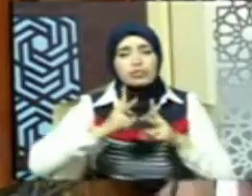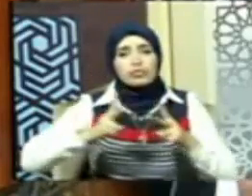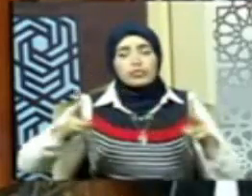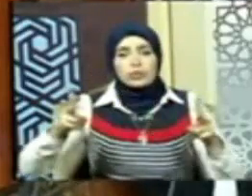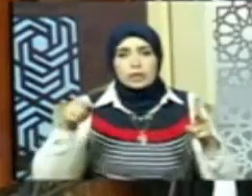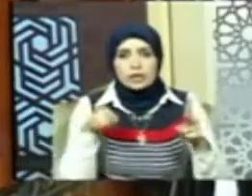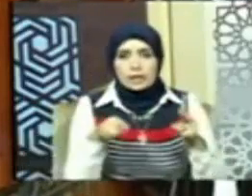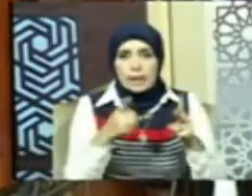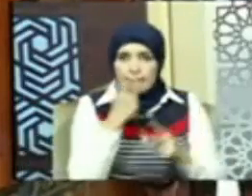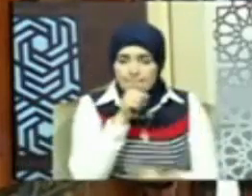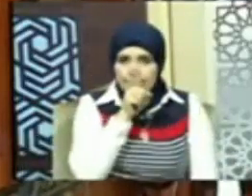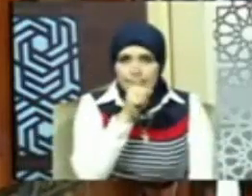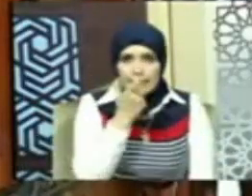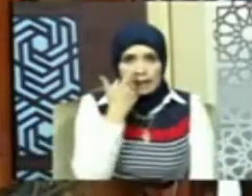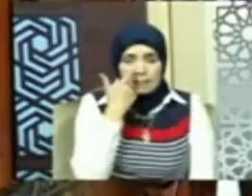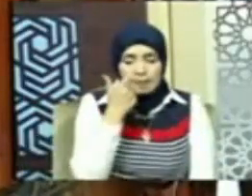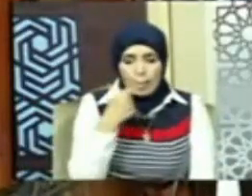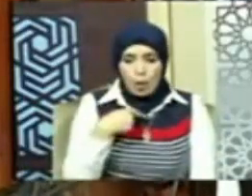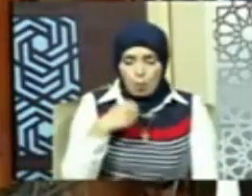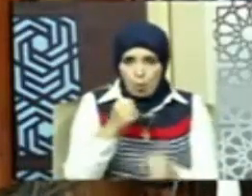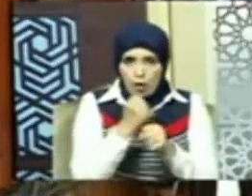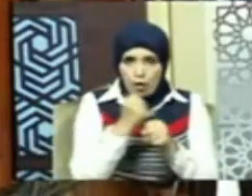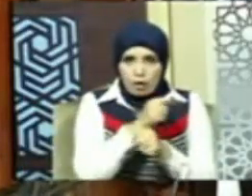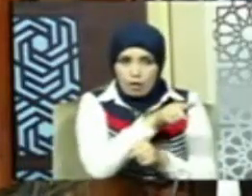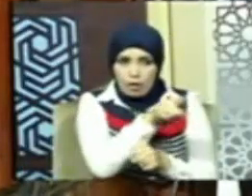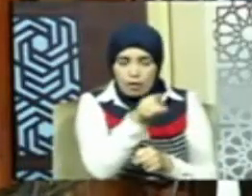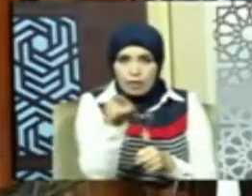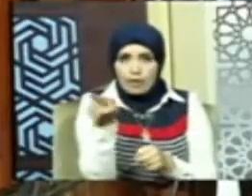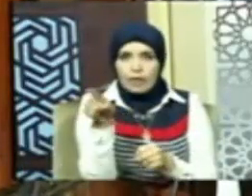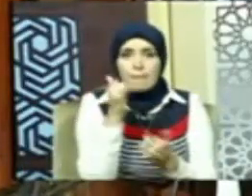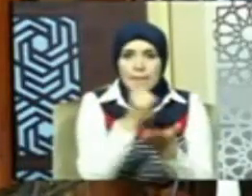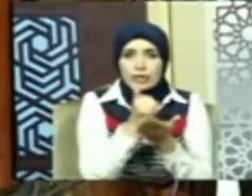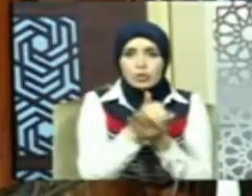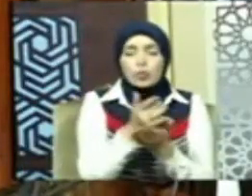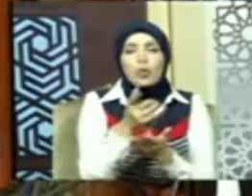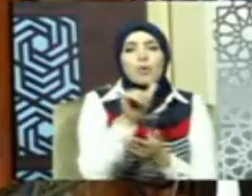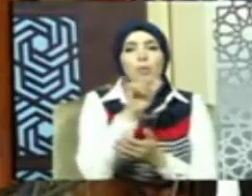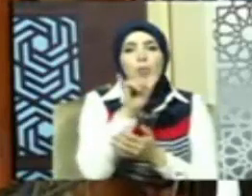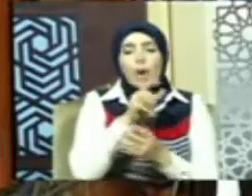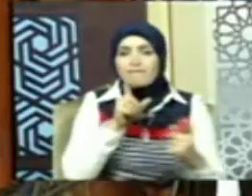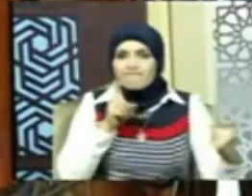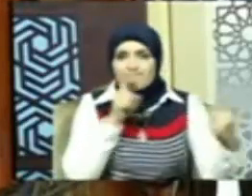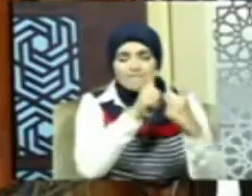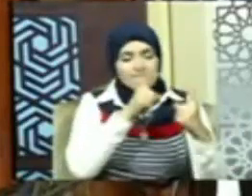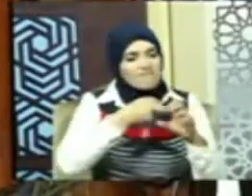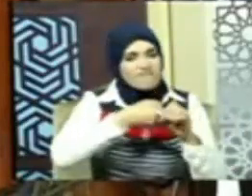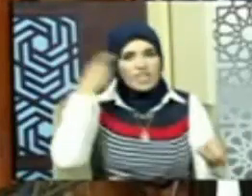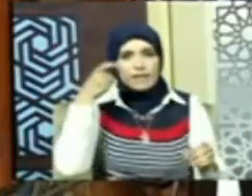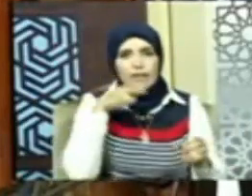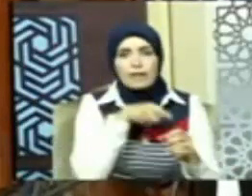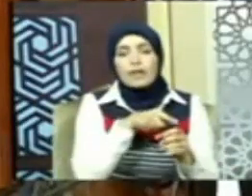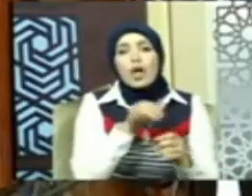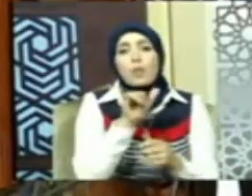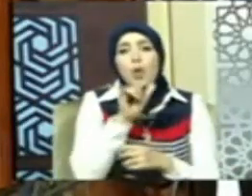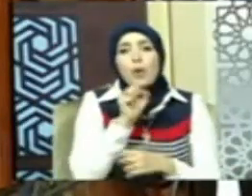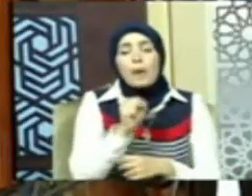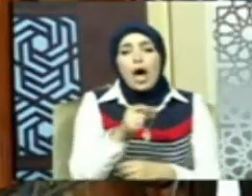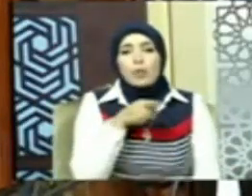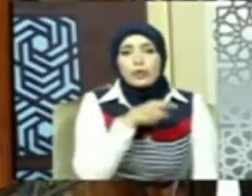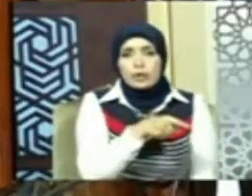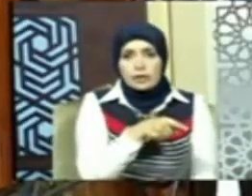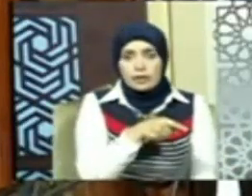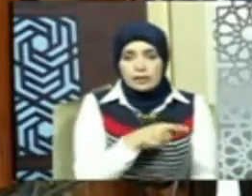أمران: الأول أن نفند أباطيل هذه الجماعات الضالة، وهو ما نؤمل أن يقوم